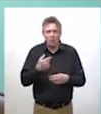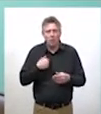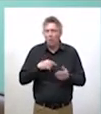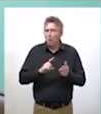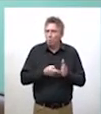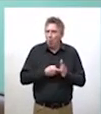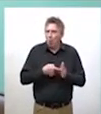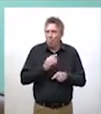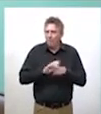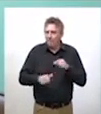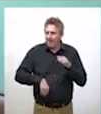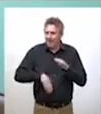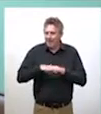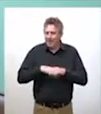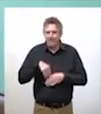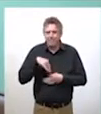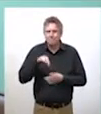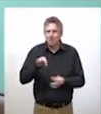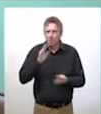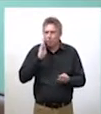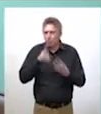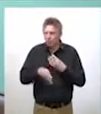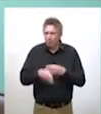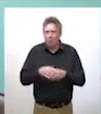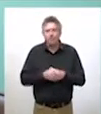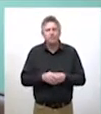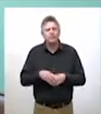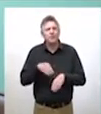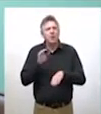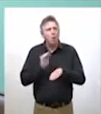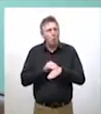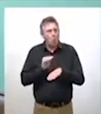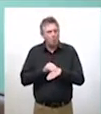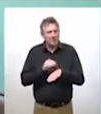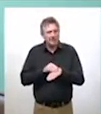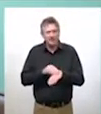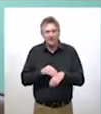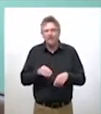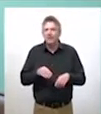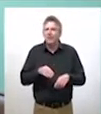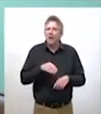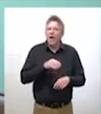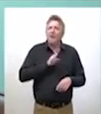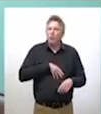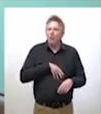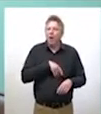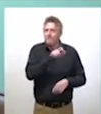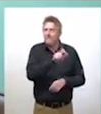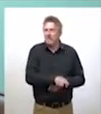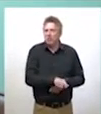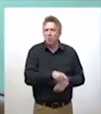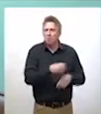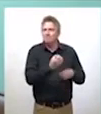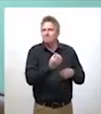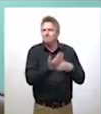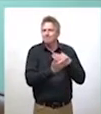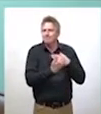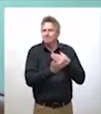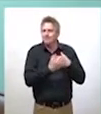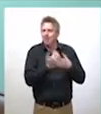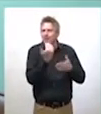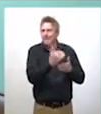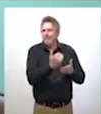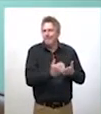de faire. Et là-dessus, les consignes de notre conseil avocat étaient très claires. Nous ne pouvions